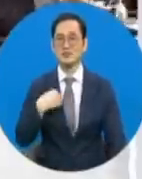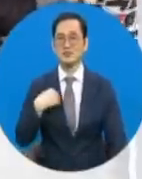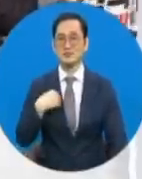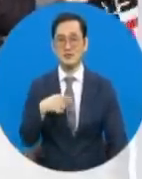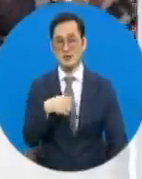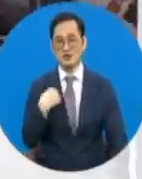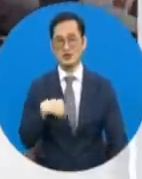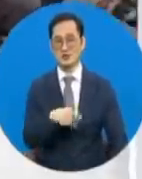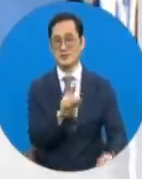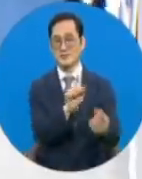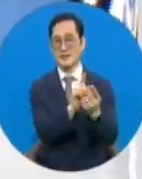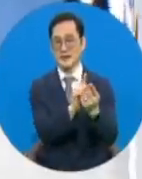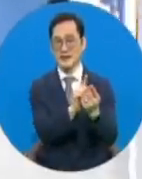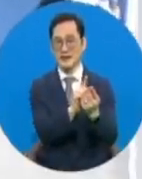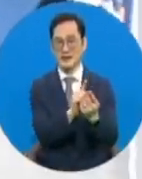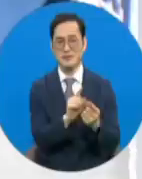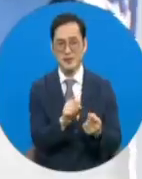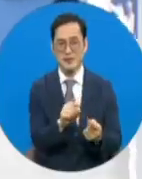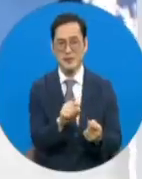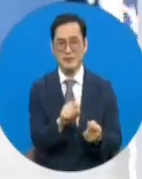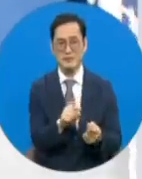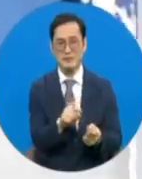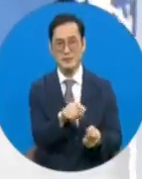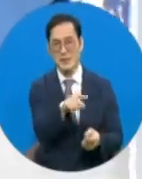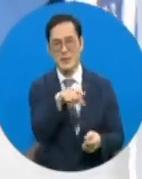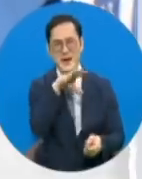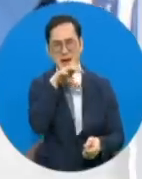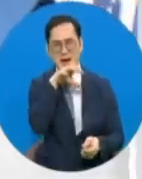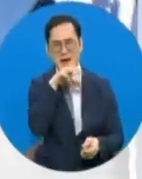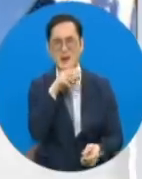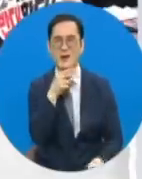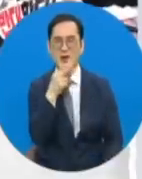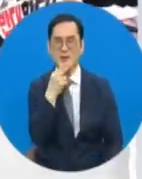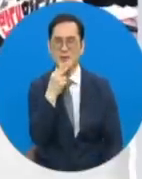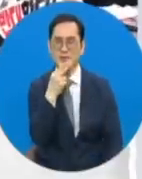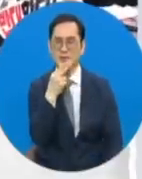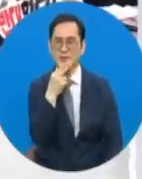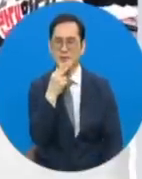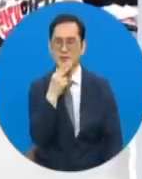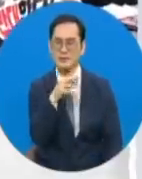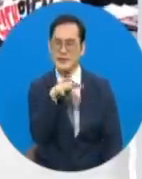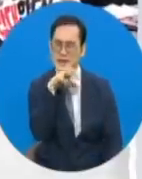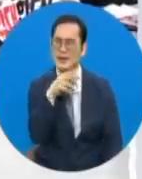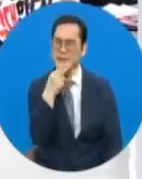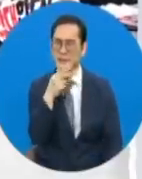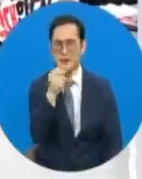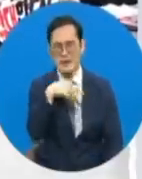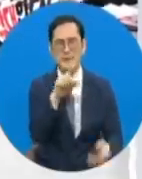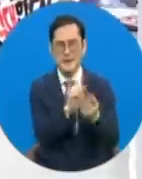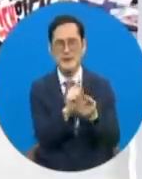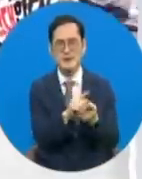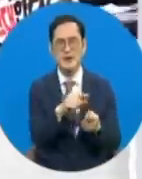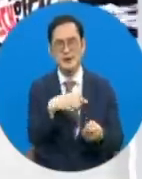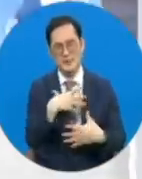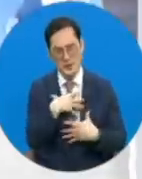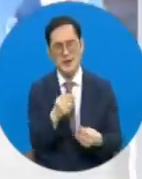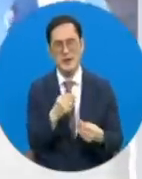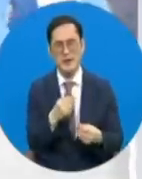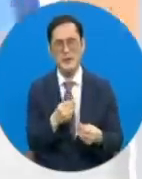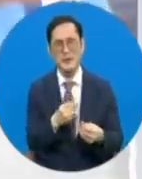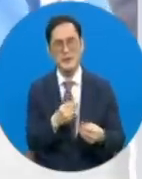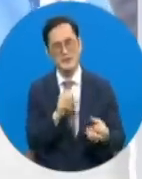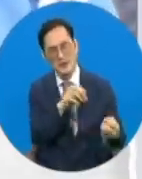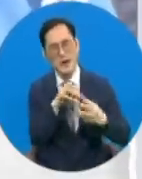그래서 그냥 뭐 대충 가서 뭐 초대했으니까 밥 먹고 만찬하고 그다음에 뭐 무역적자 정도